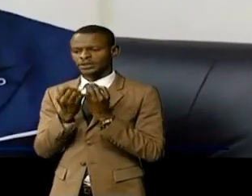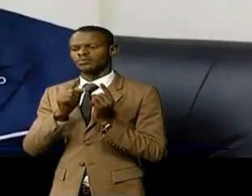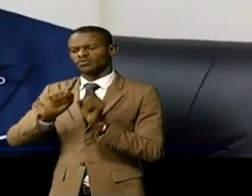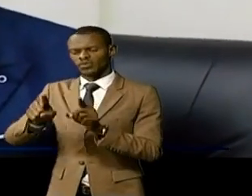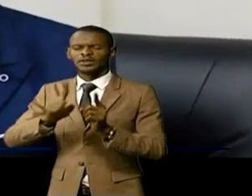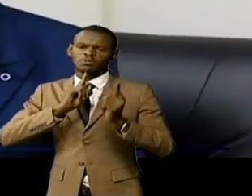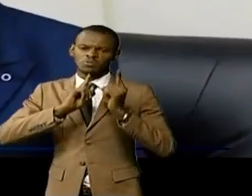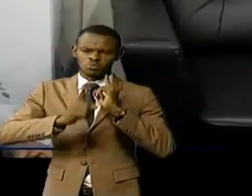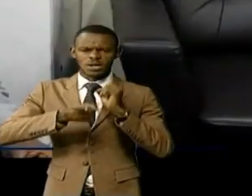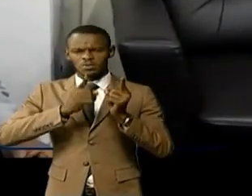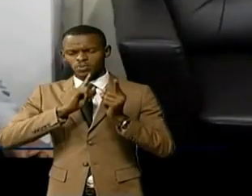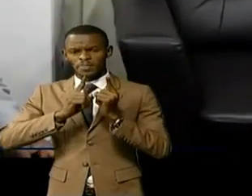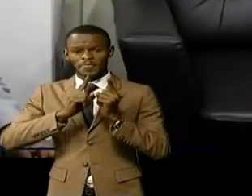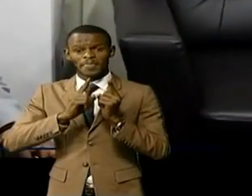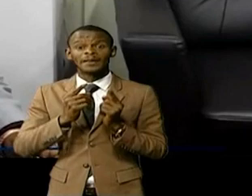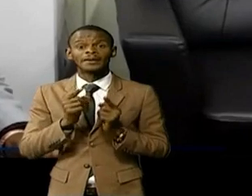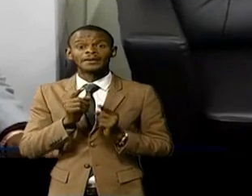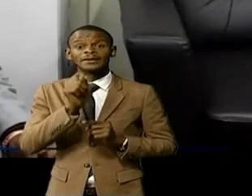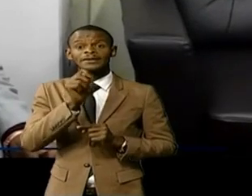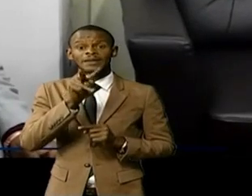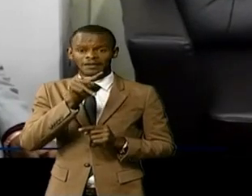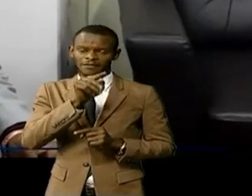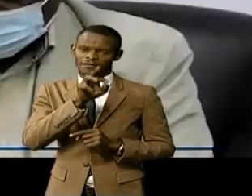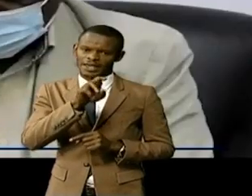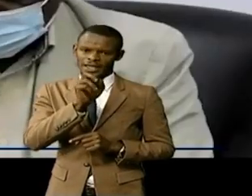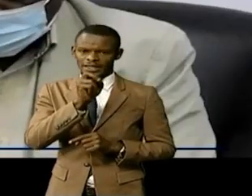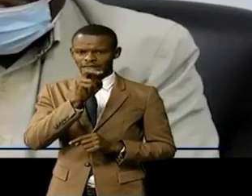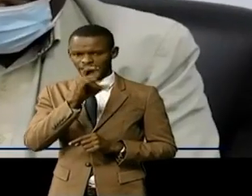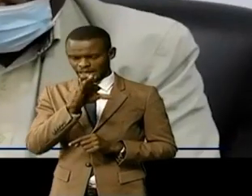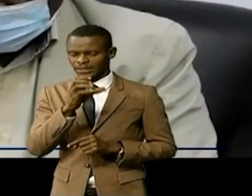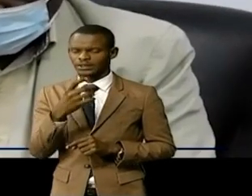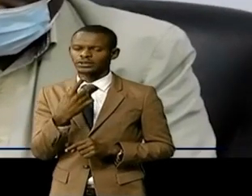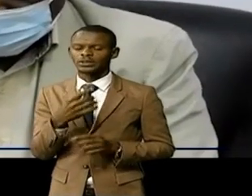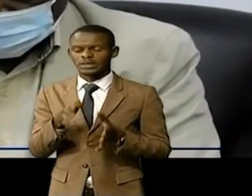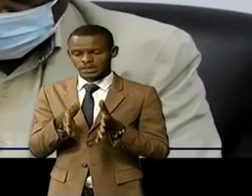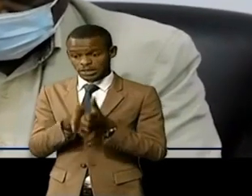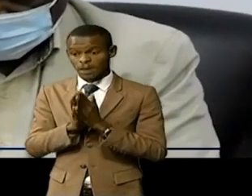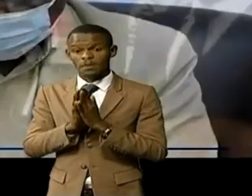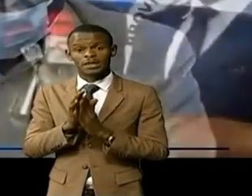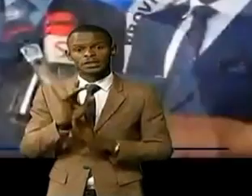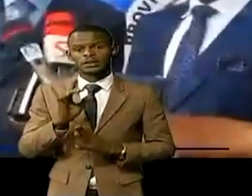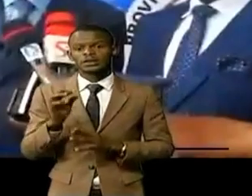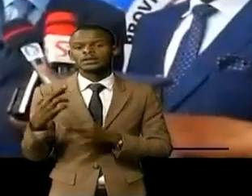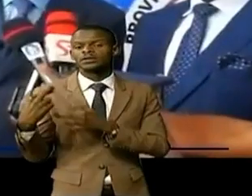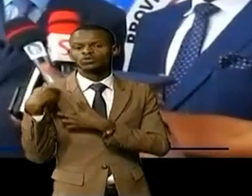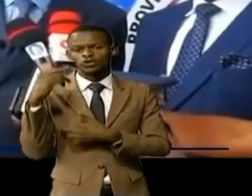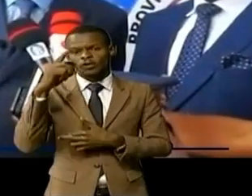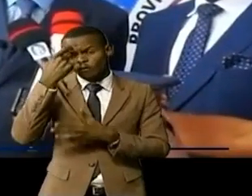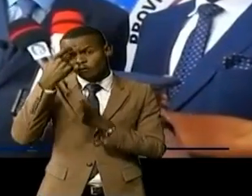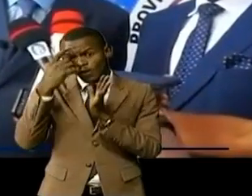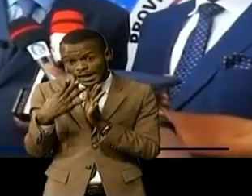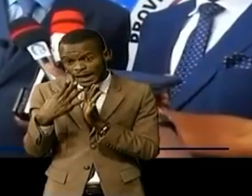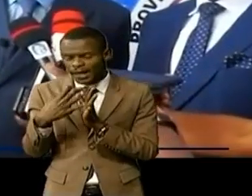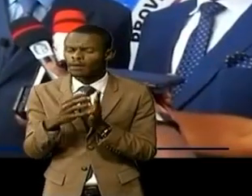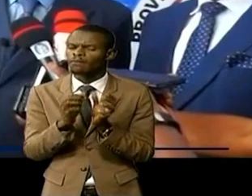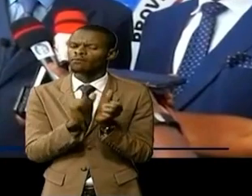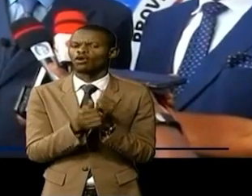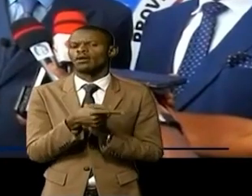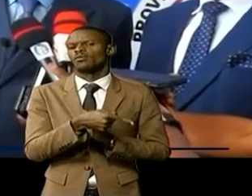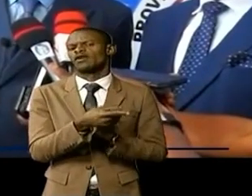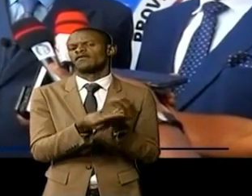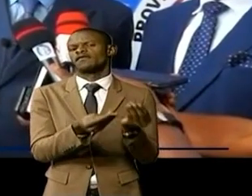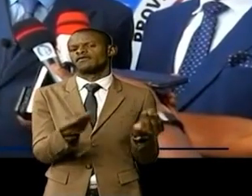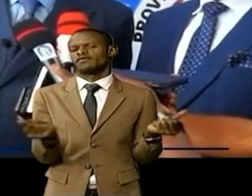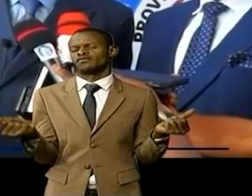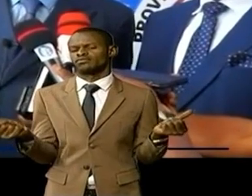Congo sollicite l'implication de la première institution en province pour trouver gain de cause. Par des inciviques, nous perdons